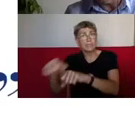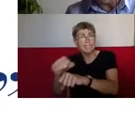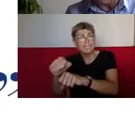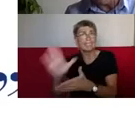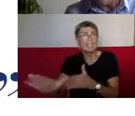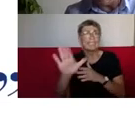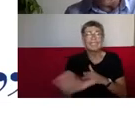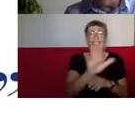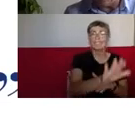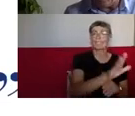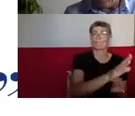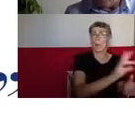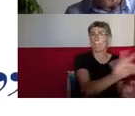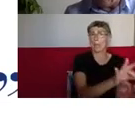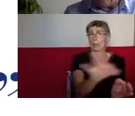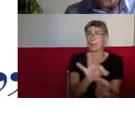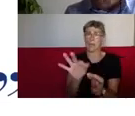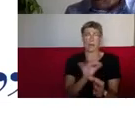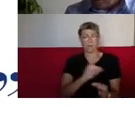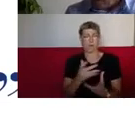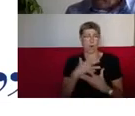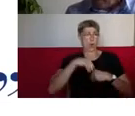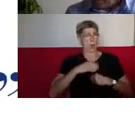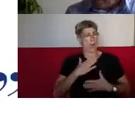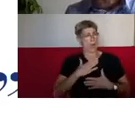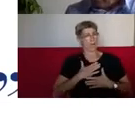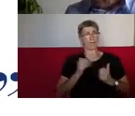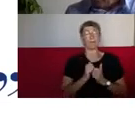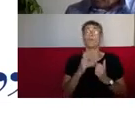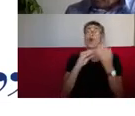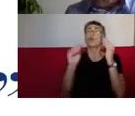chacun doit s'approprier pour que ça puisse fonctionner. Et puis, comme le disait aussi Valérie,